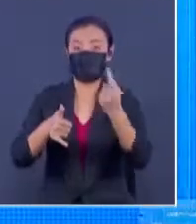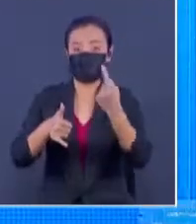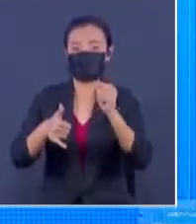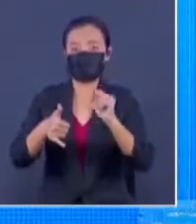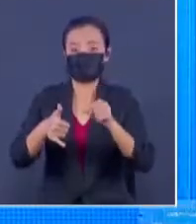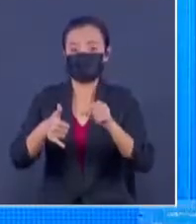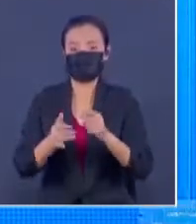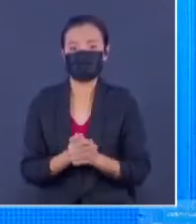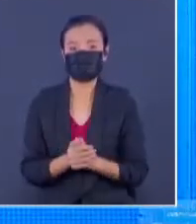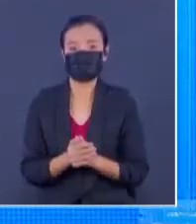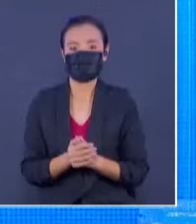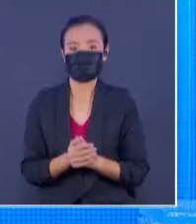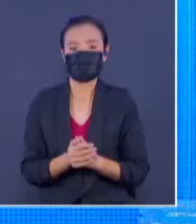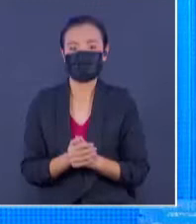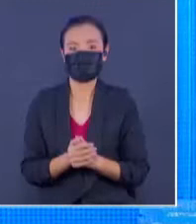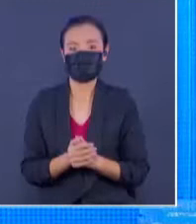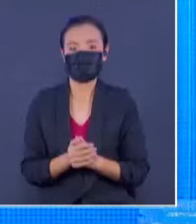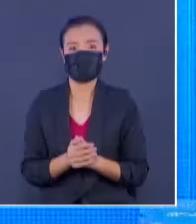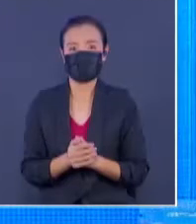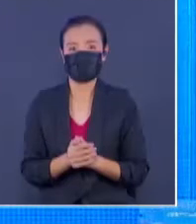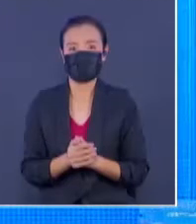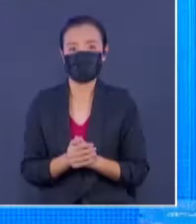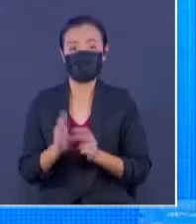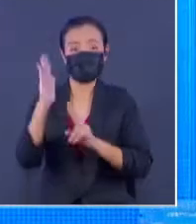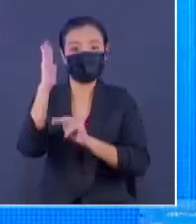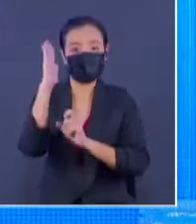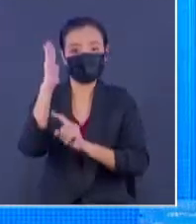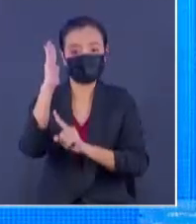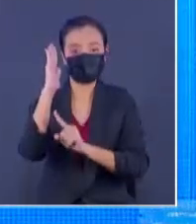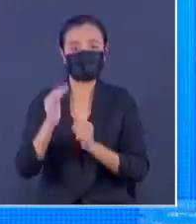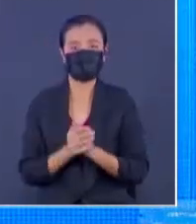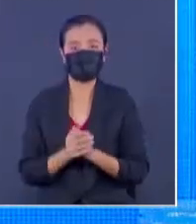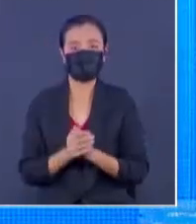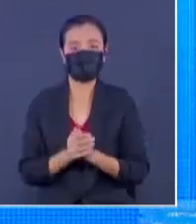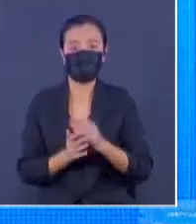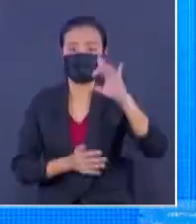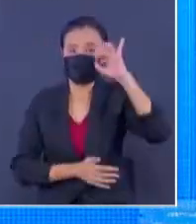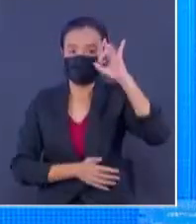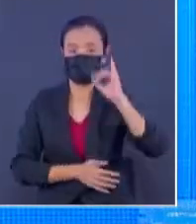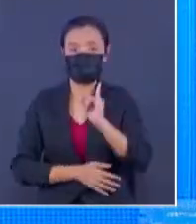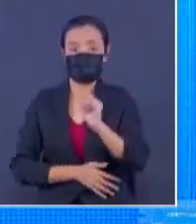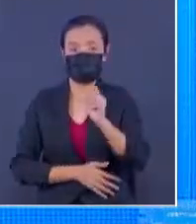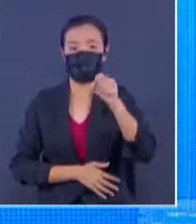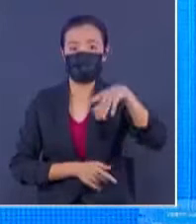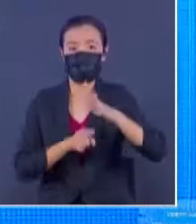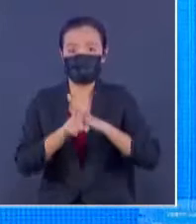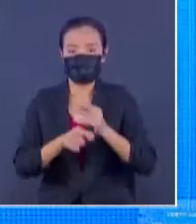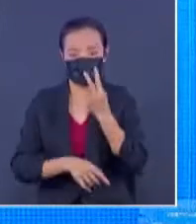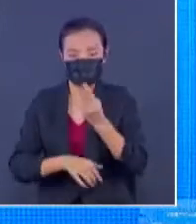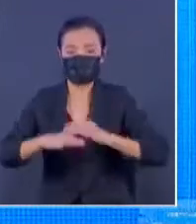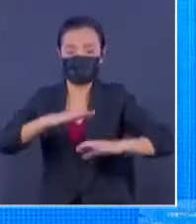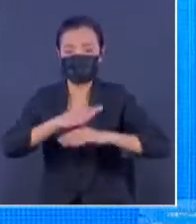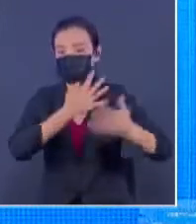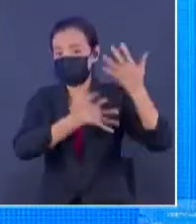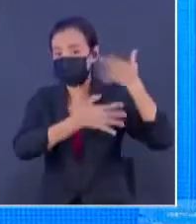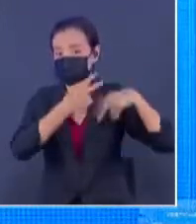งหนึ่งที่จังหวัดนครศรีธรรมราชของกลางพบทั้งยาบ้าพบทั้งไอซ์คากุฏิเลยนะคะพอไปตรวจสอบประวัติพบ